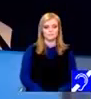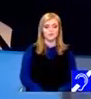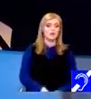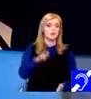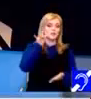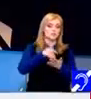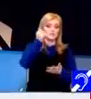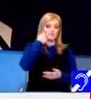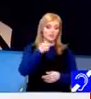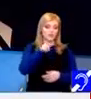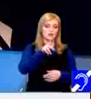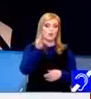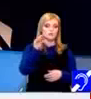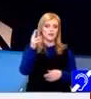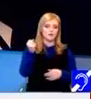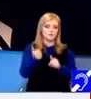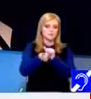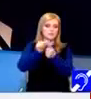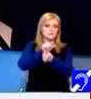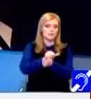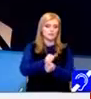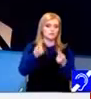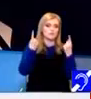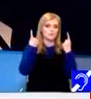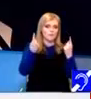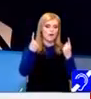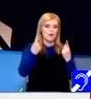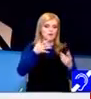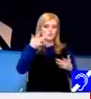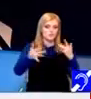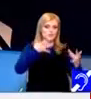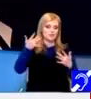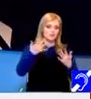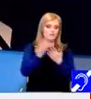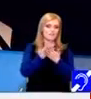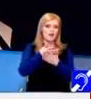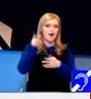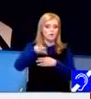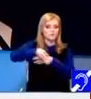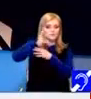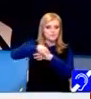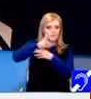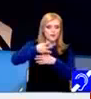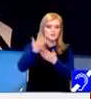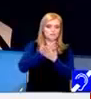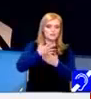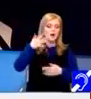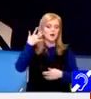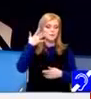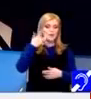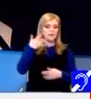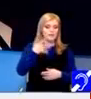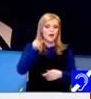Centrul vechi al Constanței s-a transformat peste noapte într-o mare scenă de film. Acolo se turnează un serial american, Romanovii. La